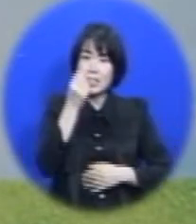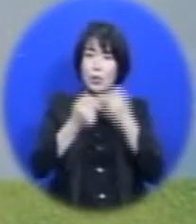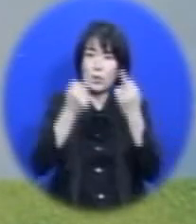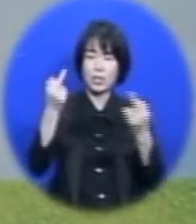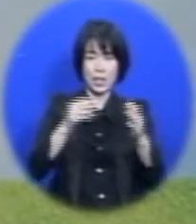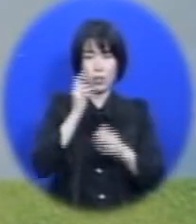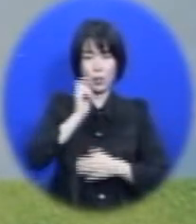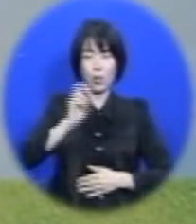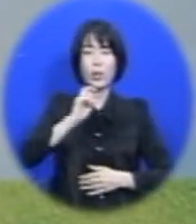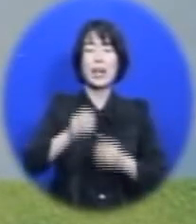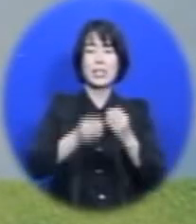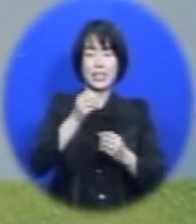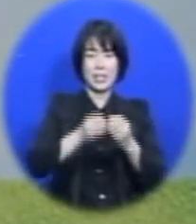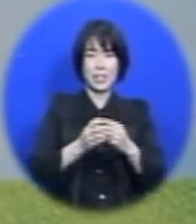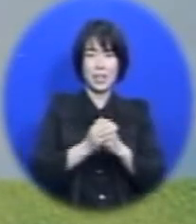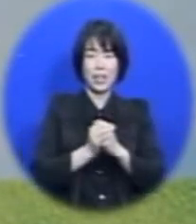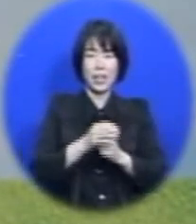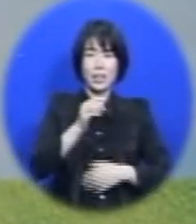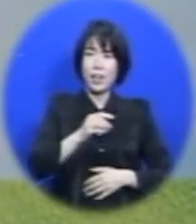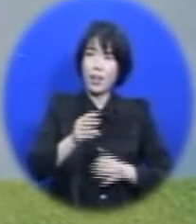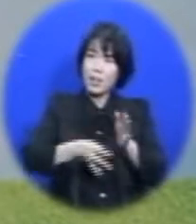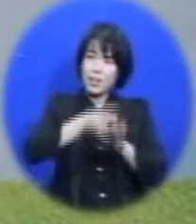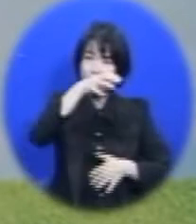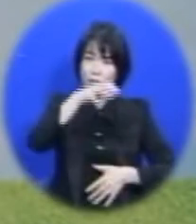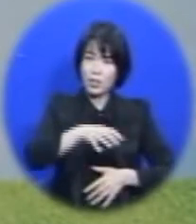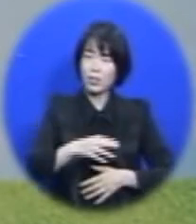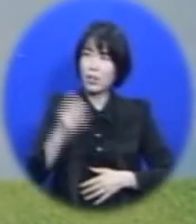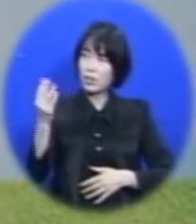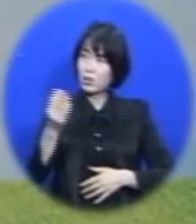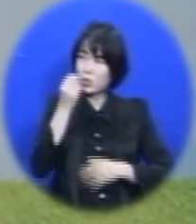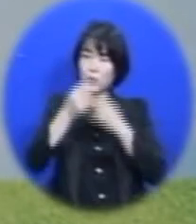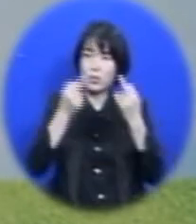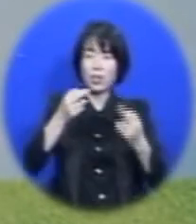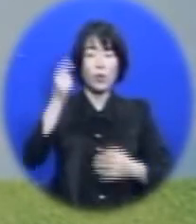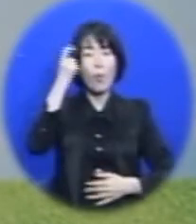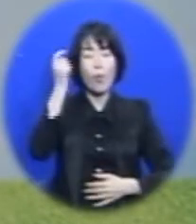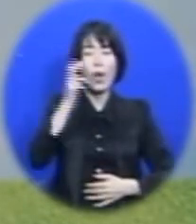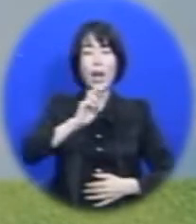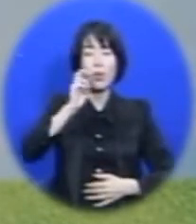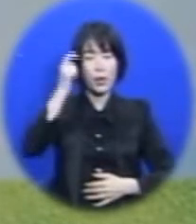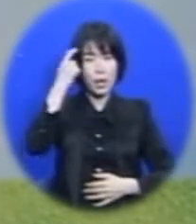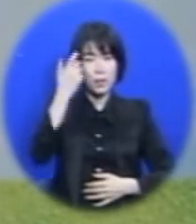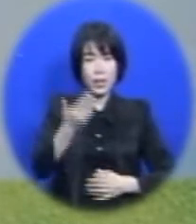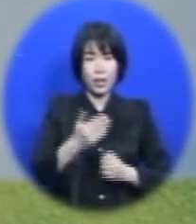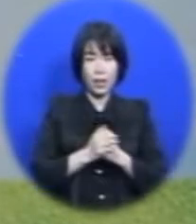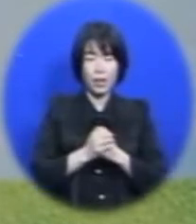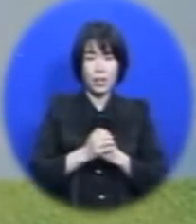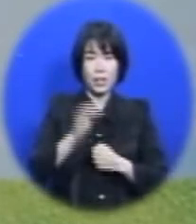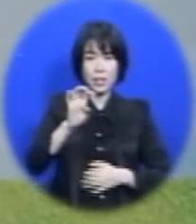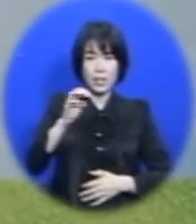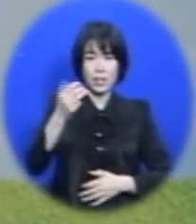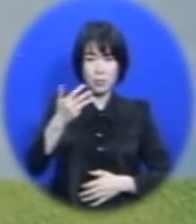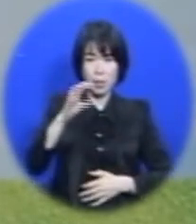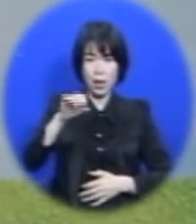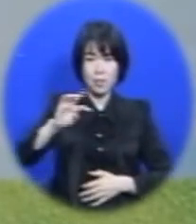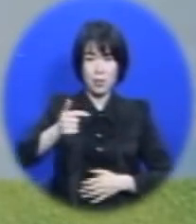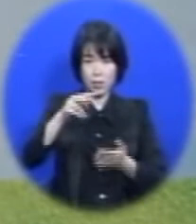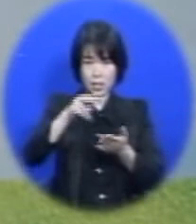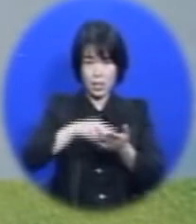겁니다. 그런데 예루살렘 성과 시온산을 왜 노래합니까? 오늘 이 시편 48편을